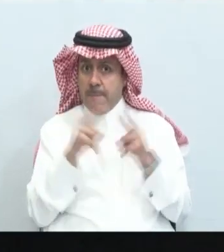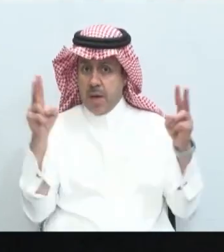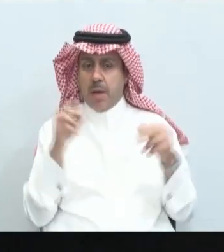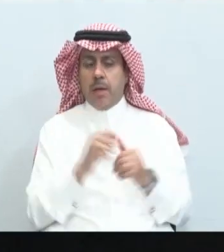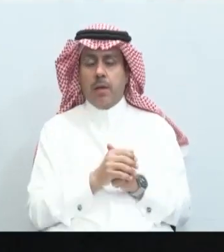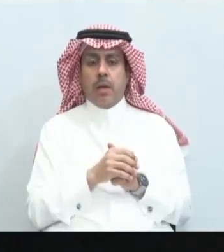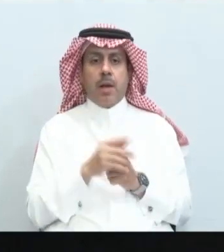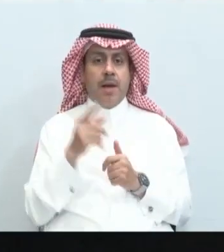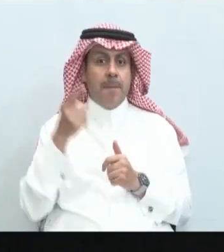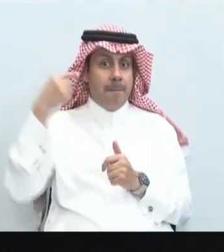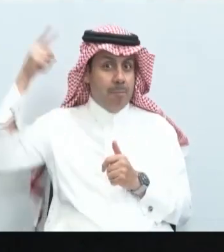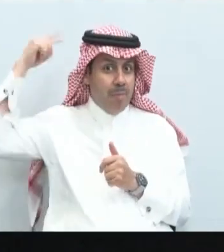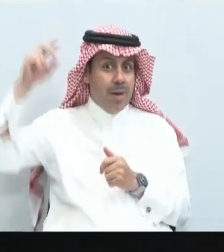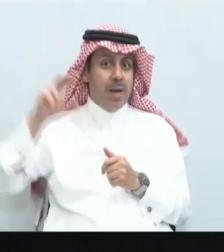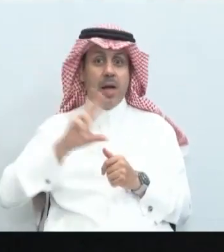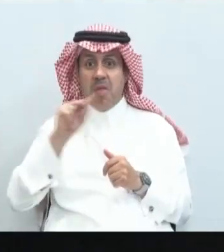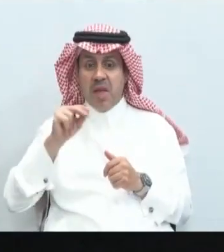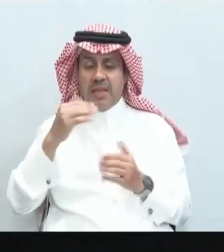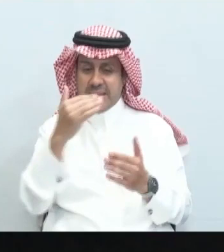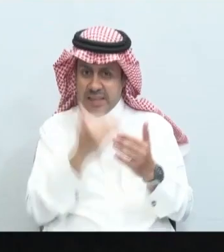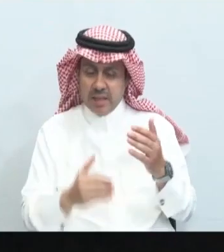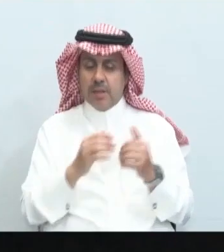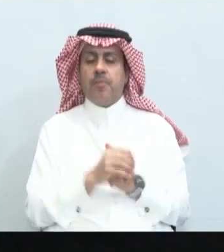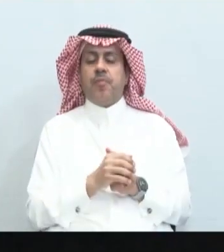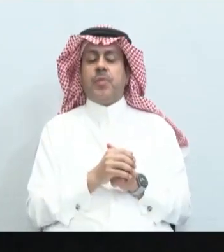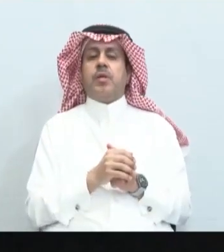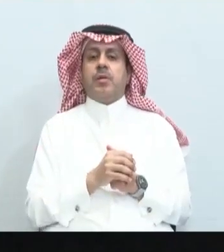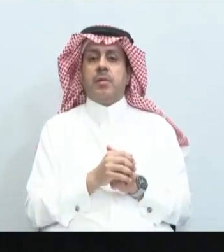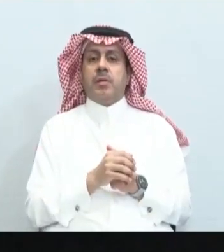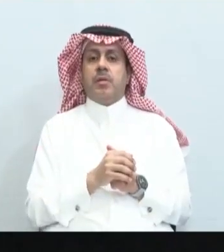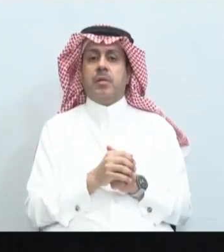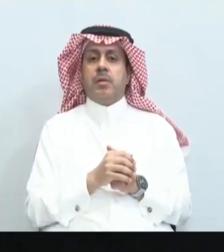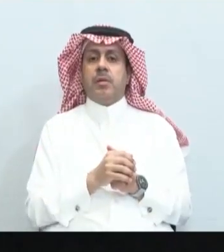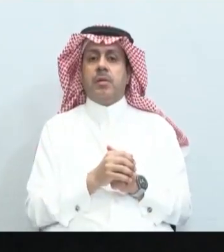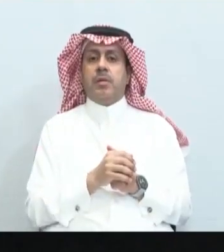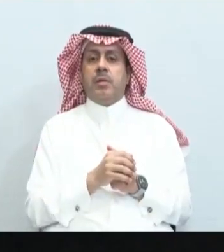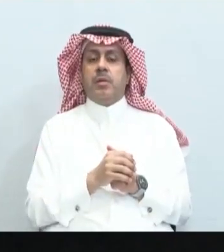يذكرنا بالمثال المندرج تحت قواعد العادات الاجتماعيه